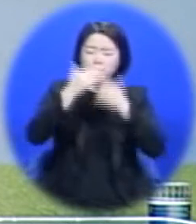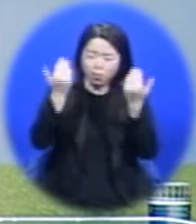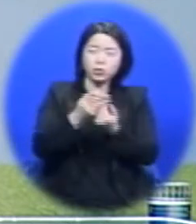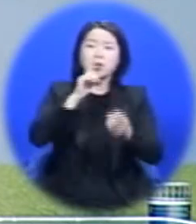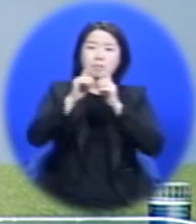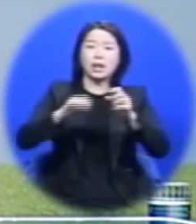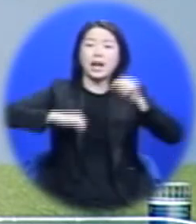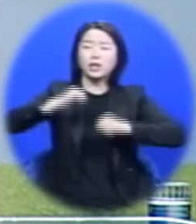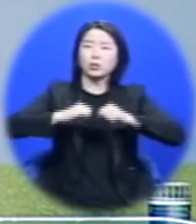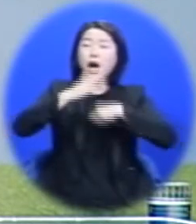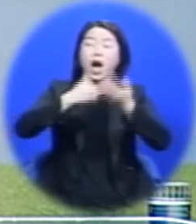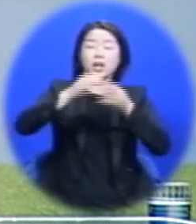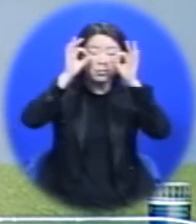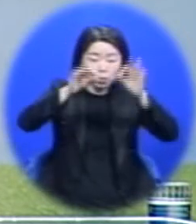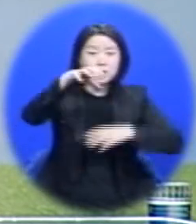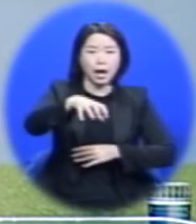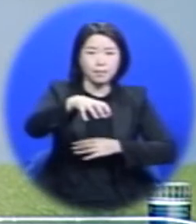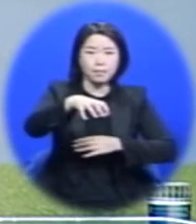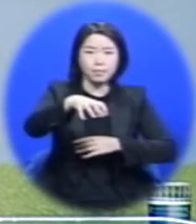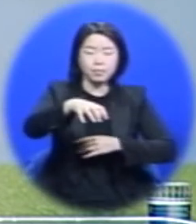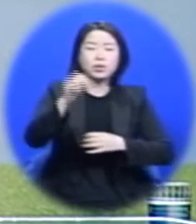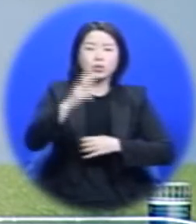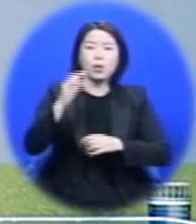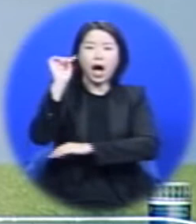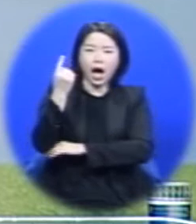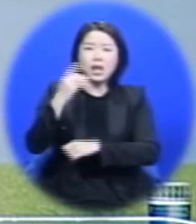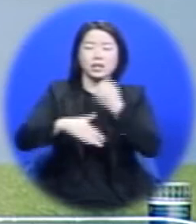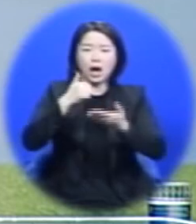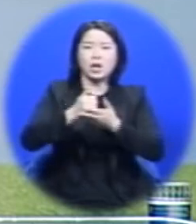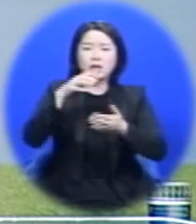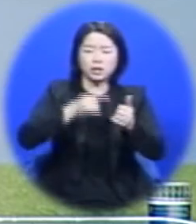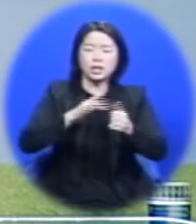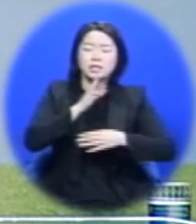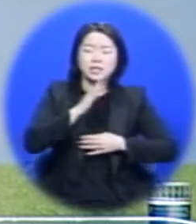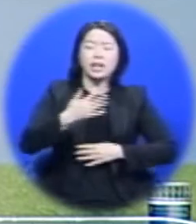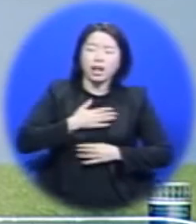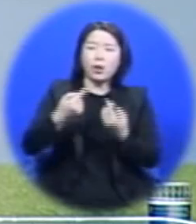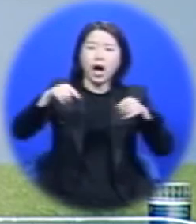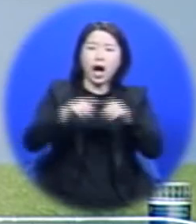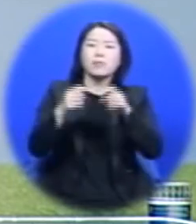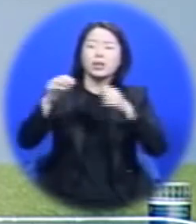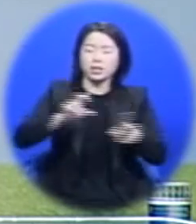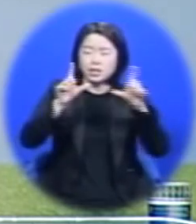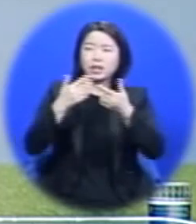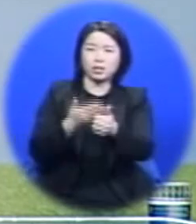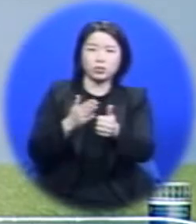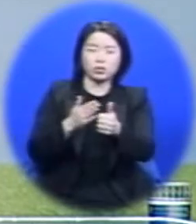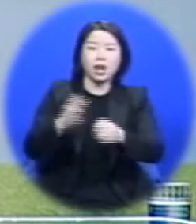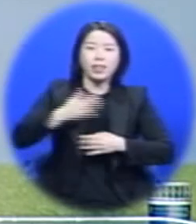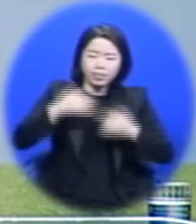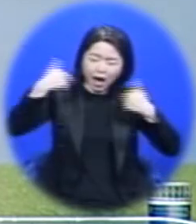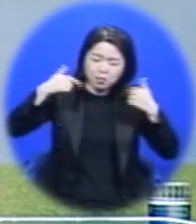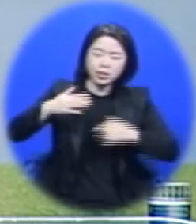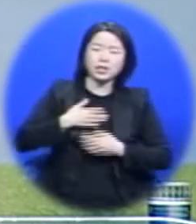다 하나님 보시는 앞입니다. 그리고 다윗은 진짜 하나님께, 하나님 정말 저와 같이 사세요. 날마다 저와